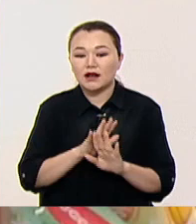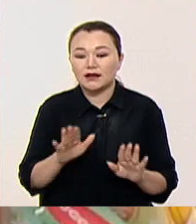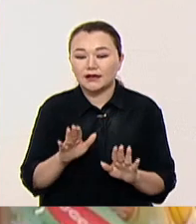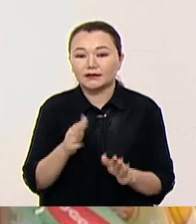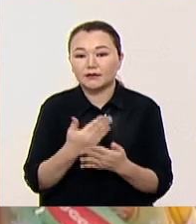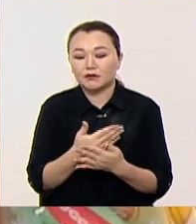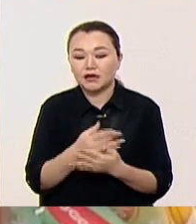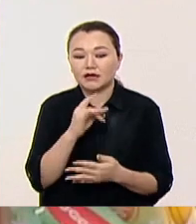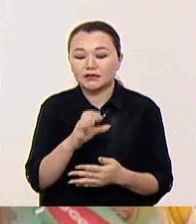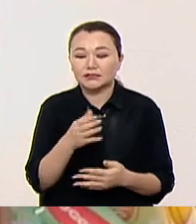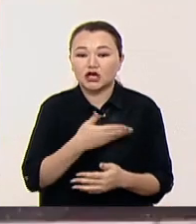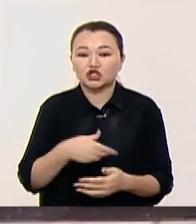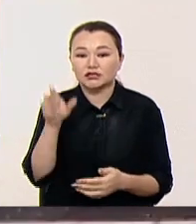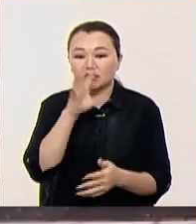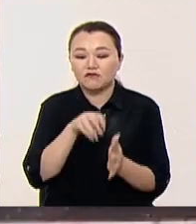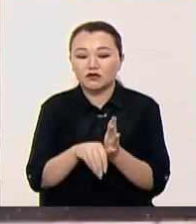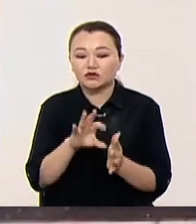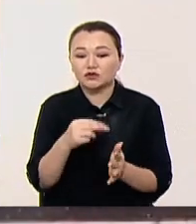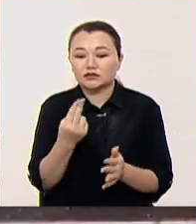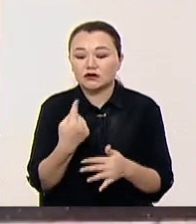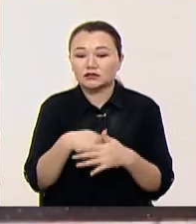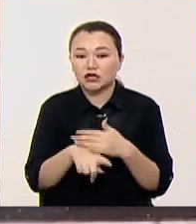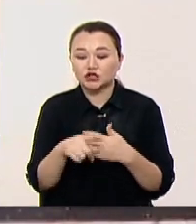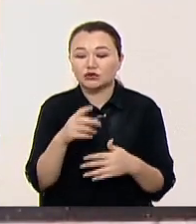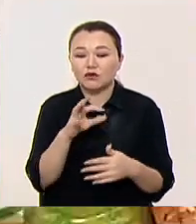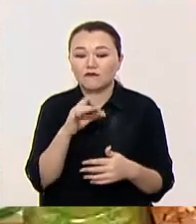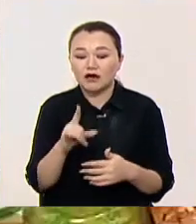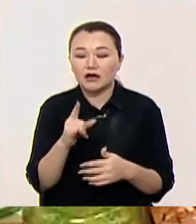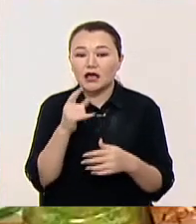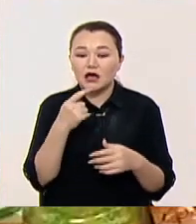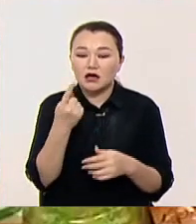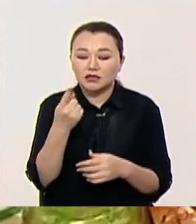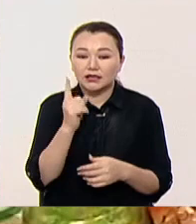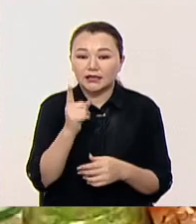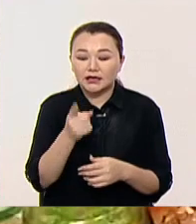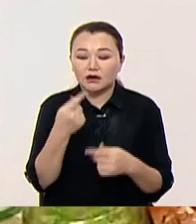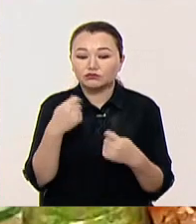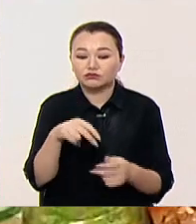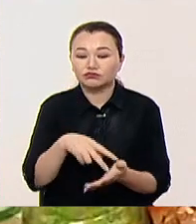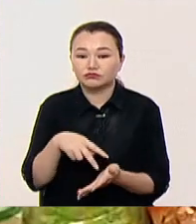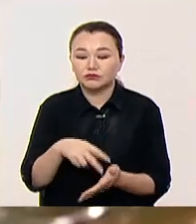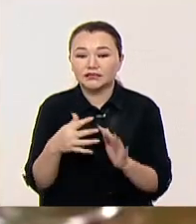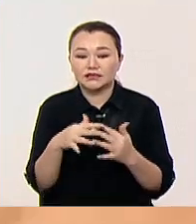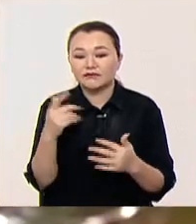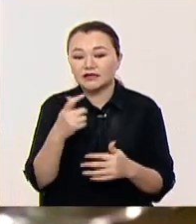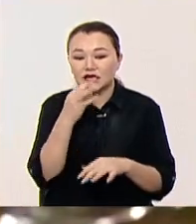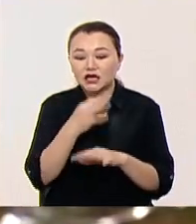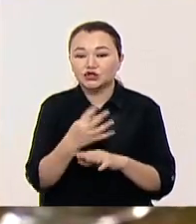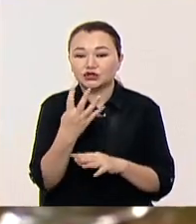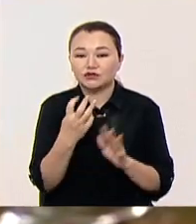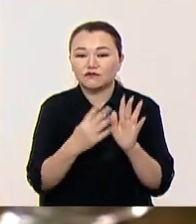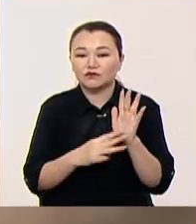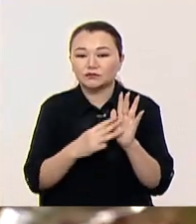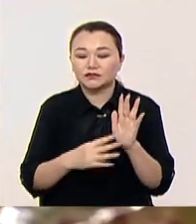Рис в нашей стране входит в перечень социально значимых товаров. Его розничная цена, по данным Министерства сельского хозяйства,